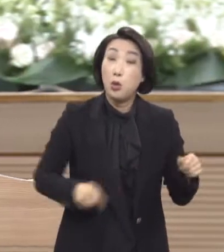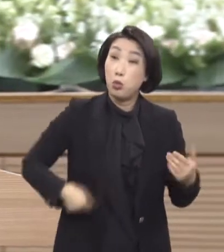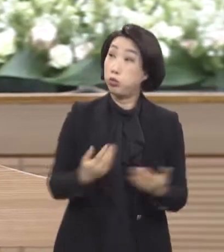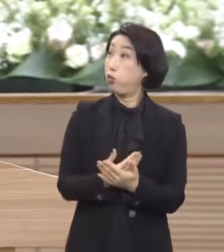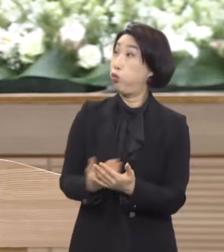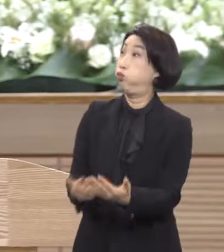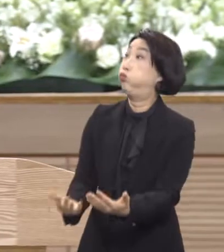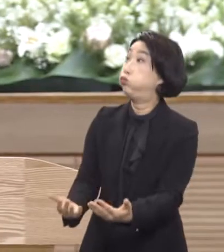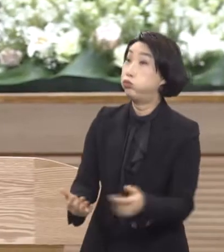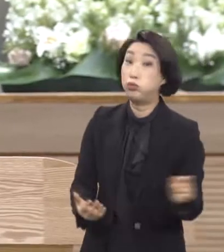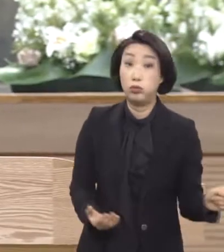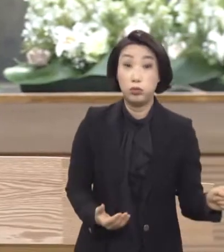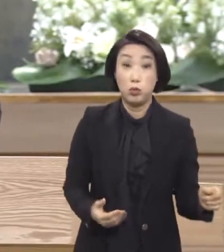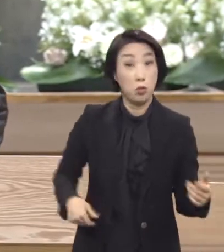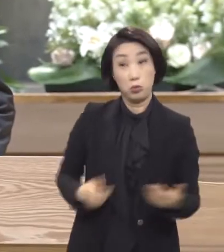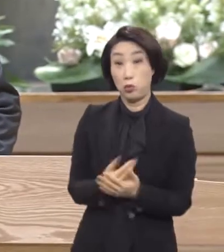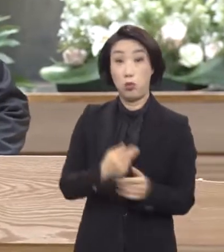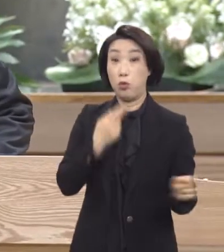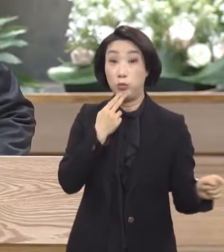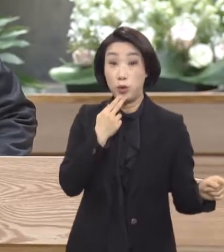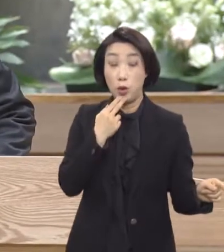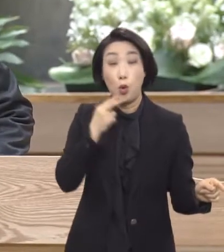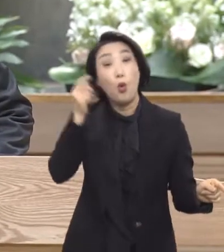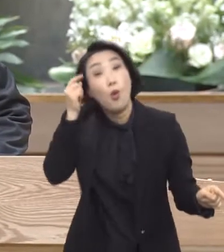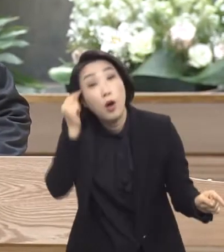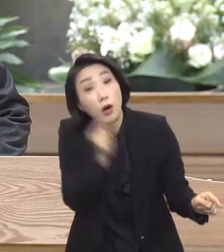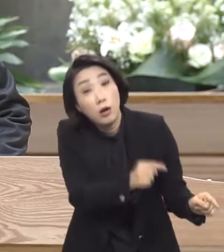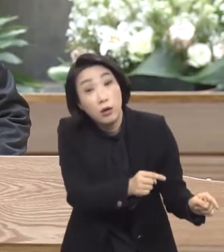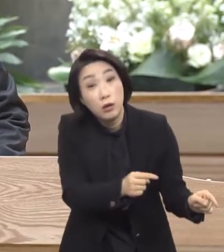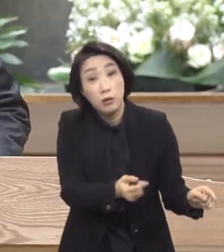회개할 게 없다는 거야. 왜 그럴까?